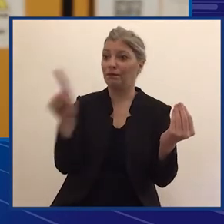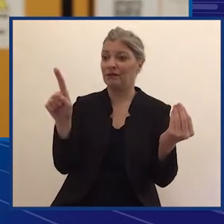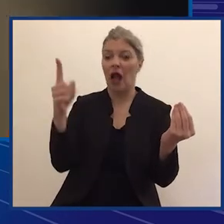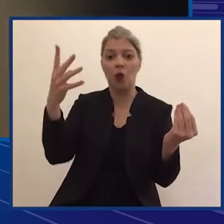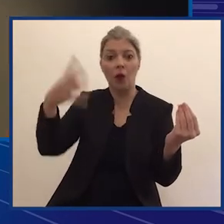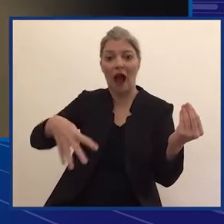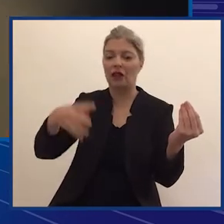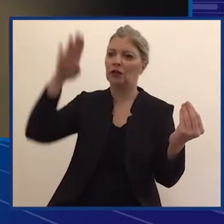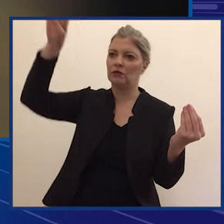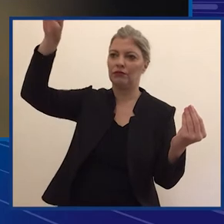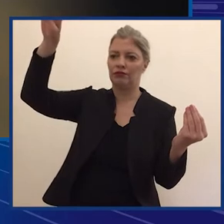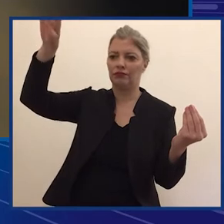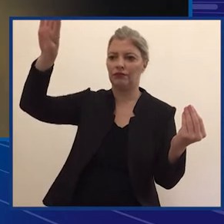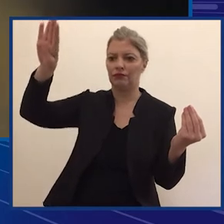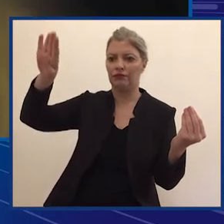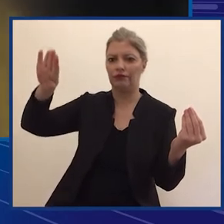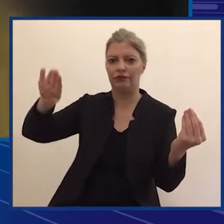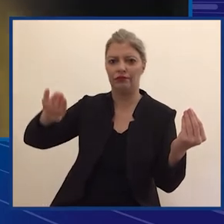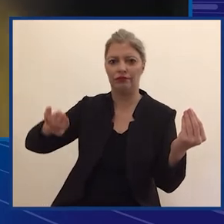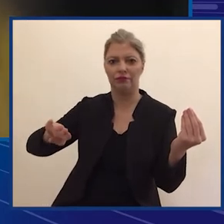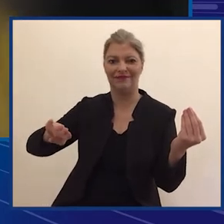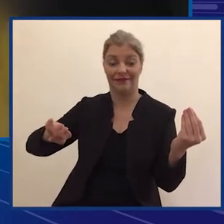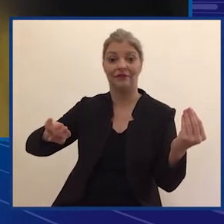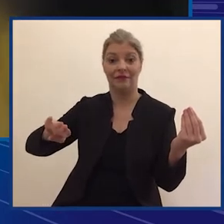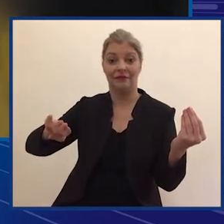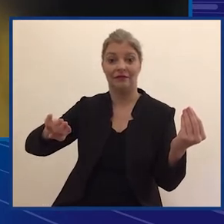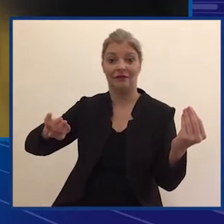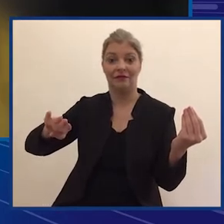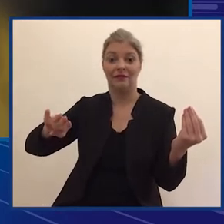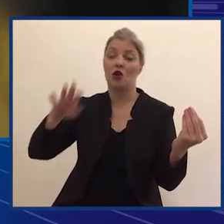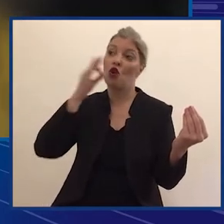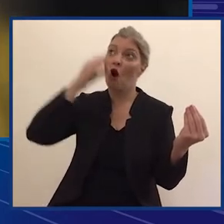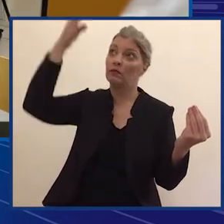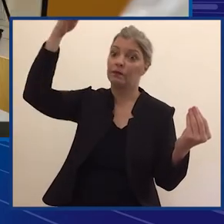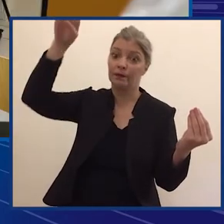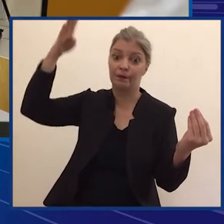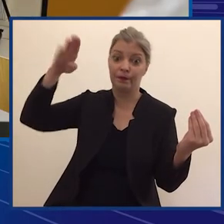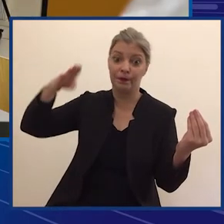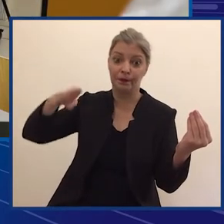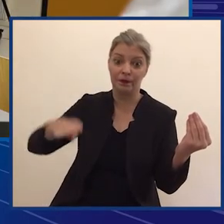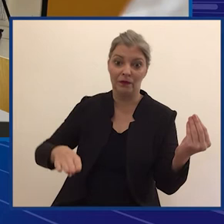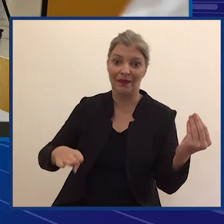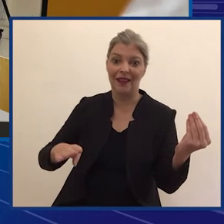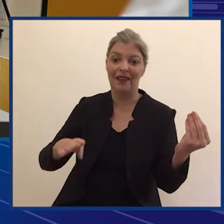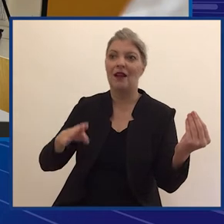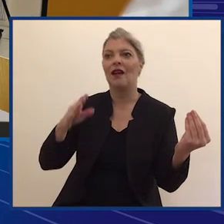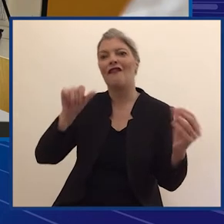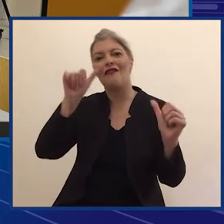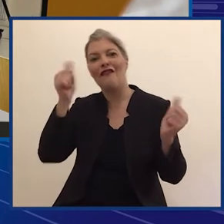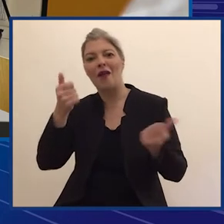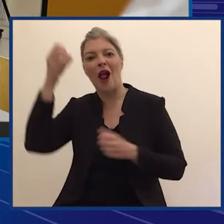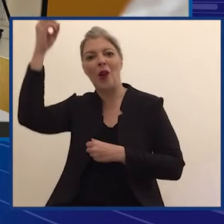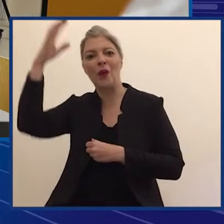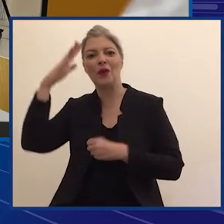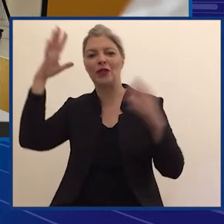riusciamo a regolare in maniera automatica l'inclinazione degli oscuranti, possiamo risparmiare energia per il condizionamento. Quindi questo è un esempio di